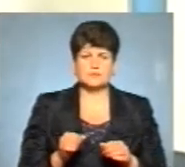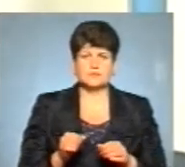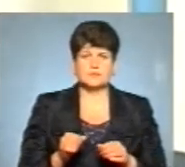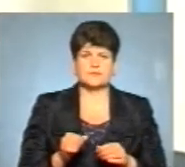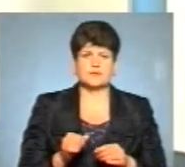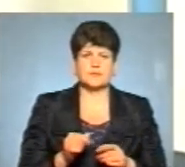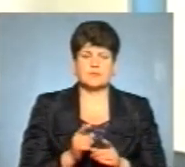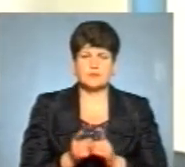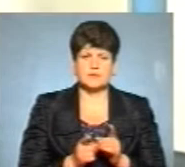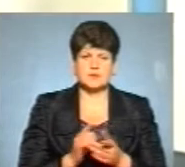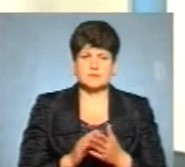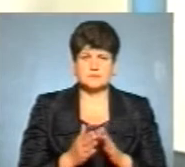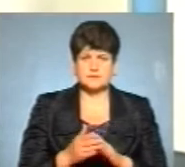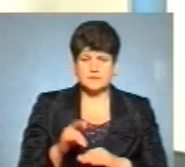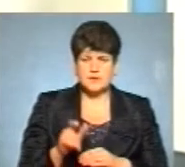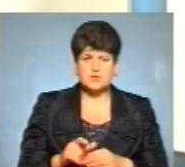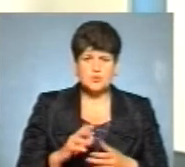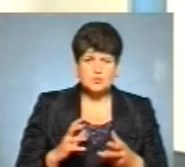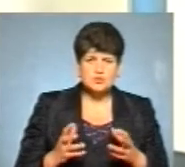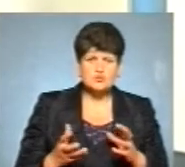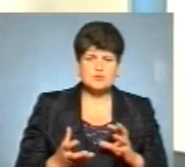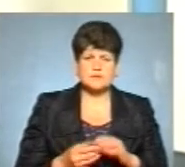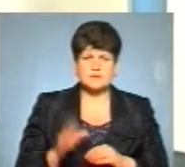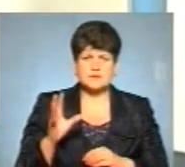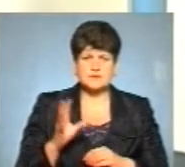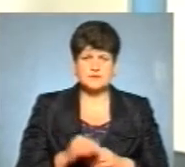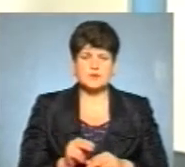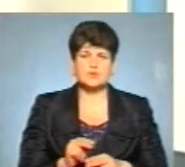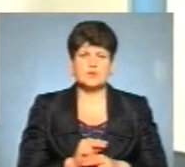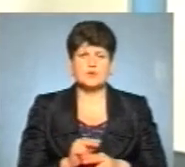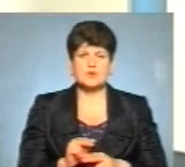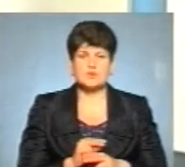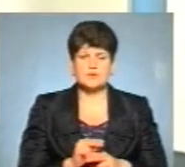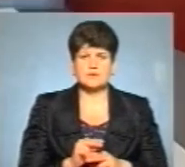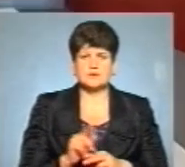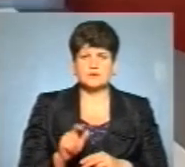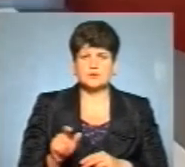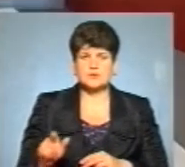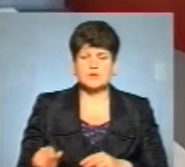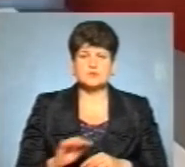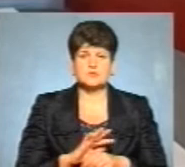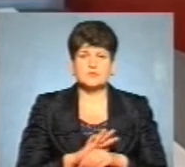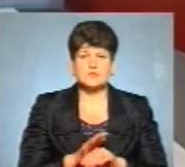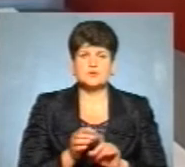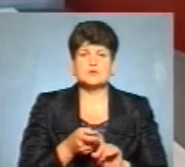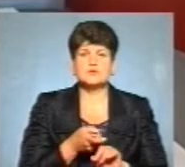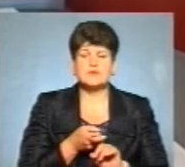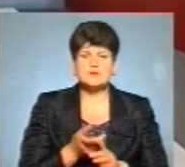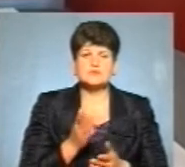пацієнта. Якщо це все підсумувати, то лікування пацієнтів із коронавірусною інфекцією